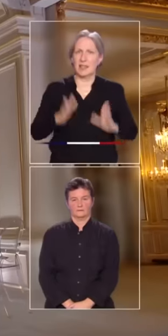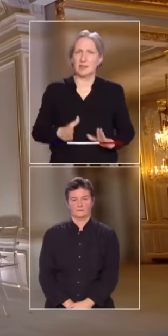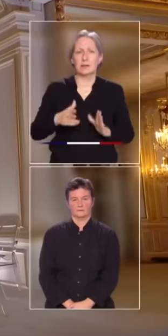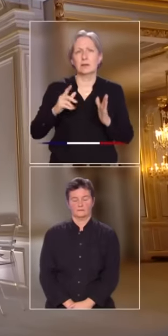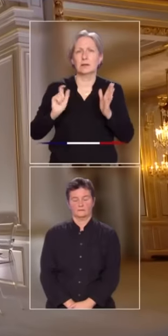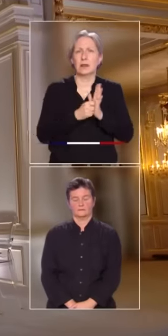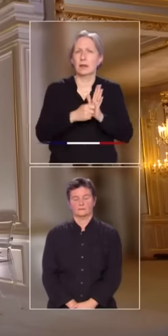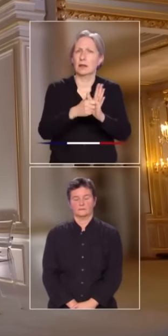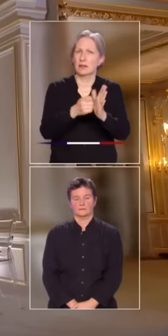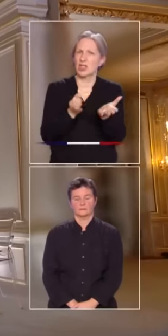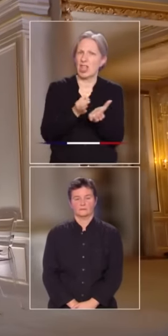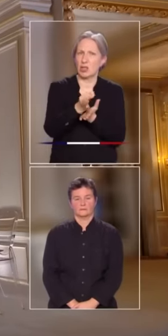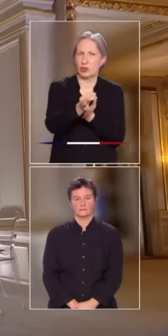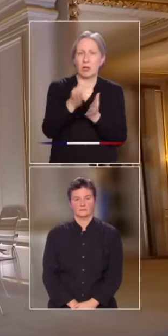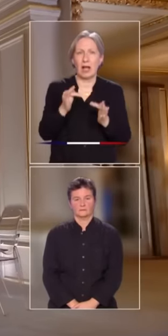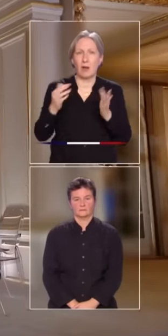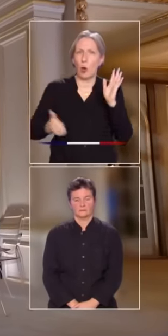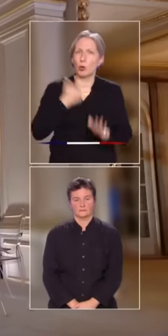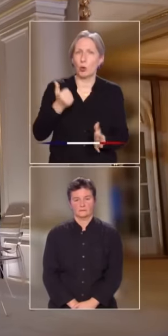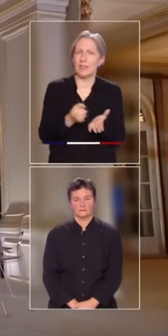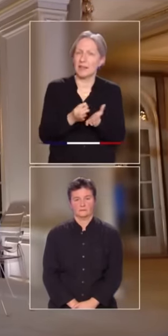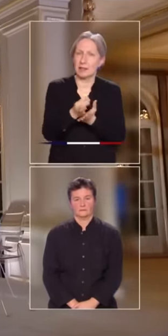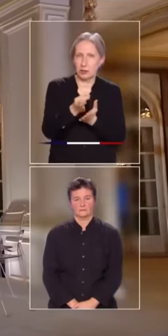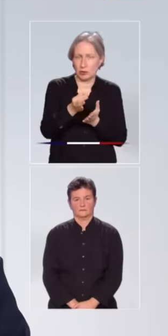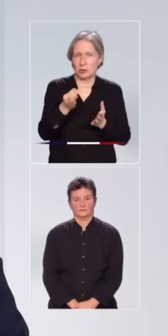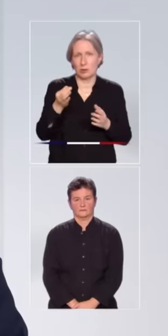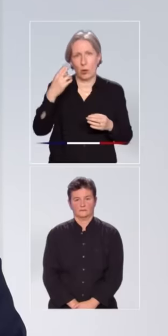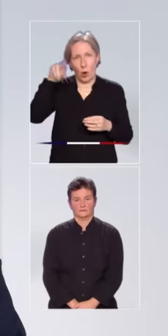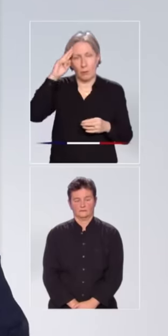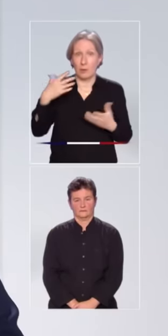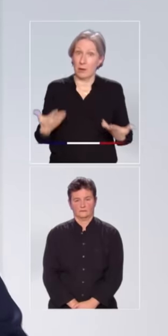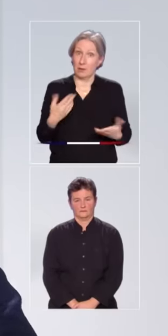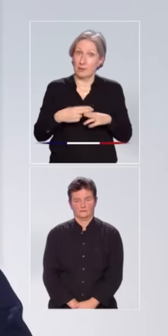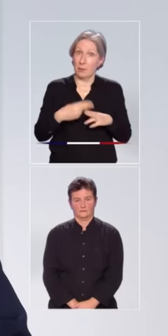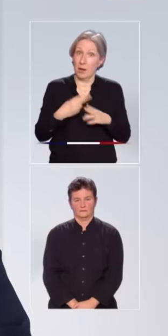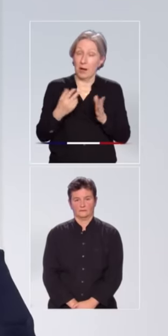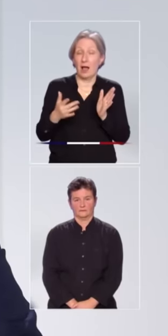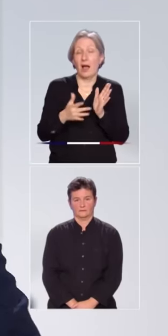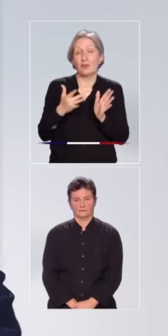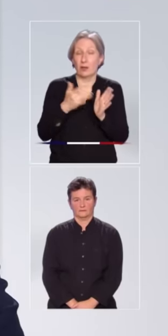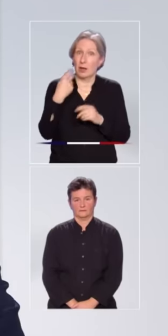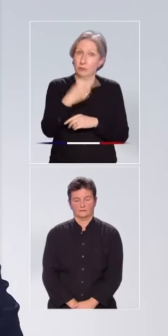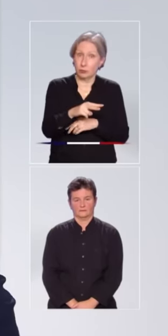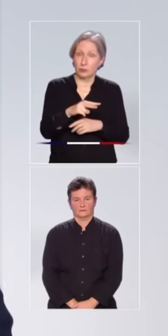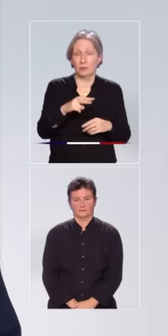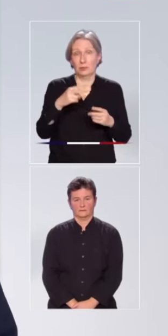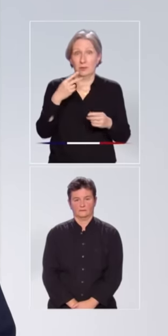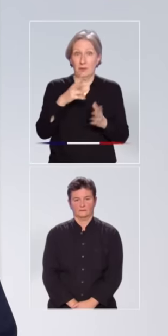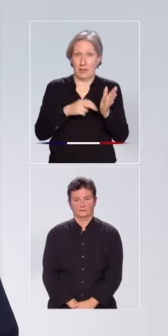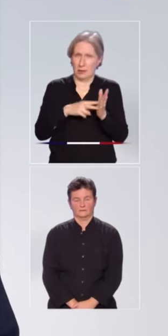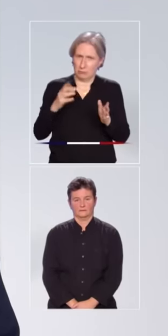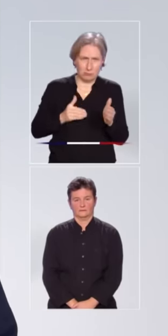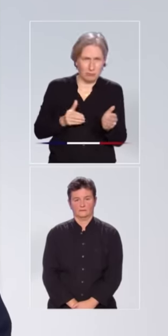stratégique, l'agenda pour l'autonomie stratégique de l'Europe. On l'appelle encore l'agenda de Versailles. Il vaut encore et nous avons été aux